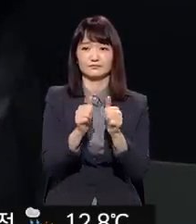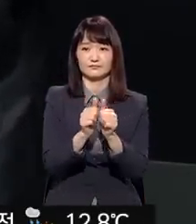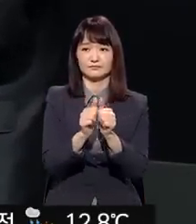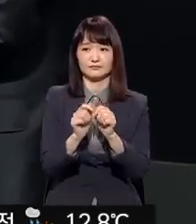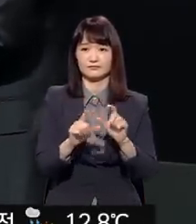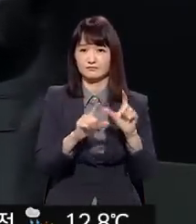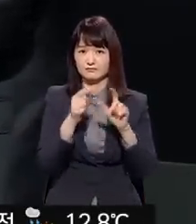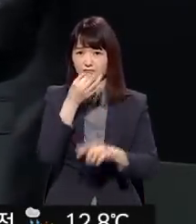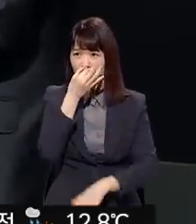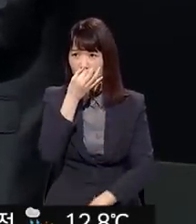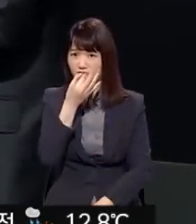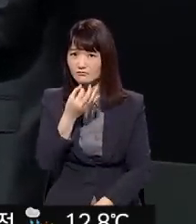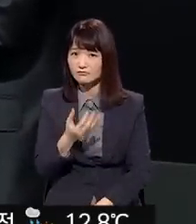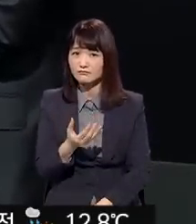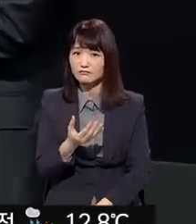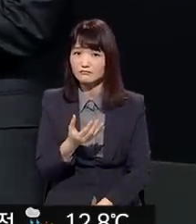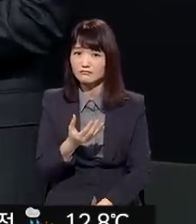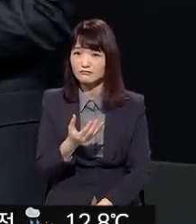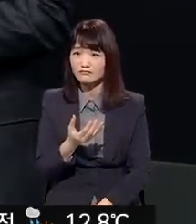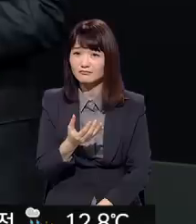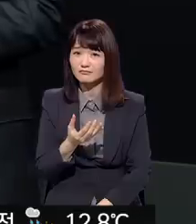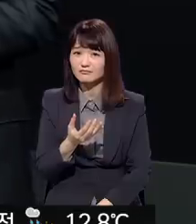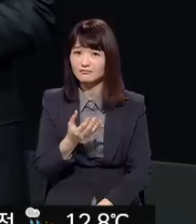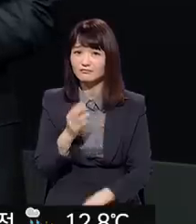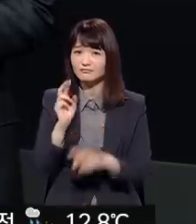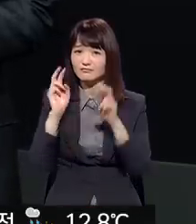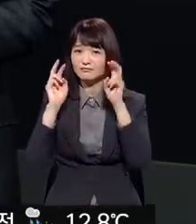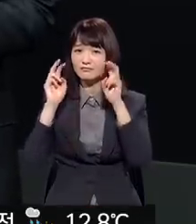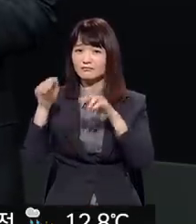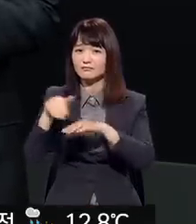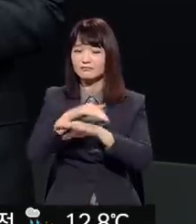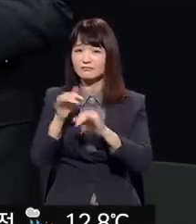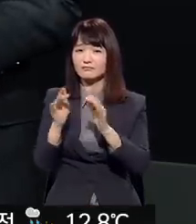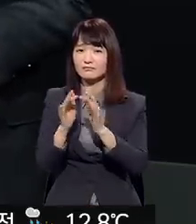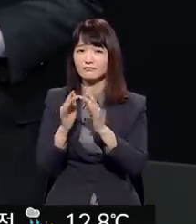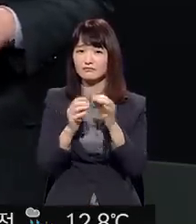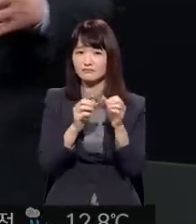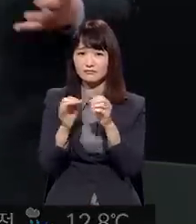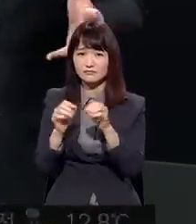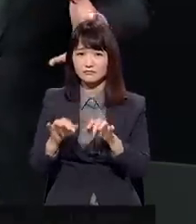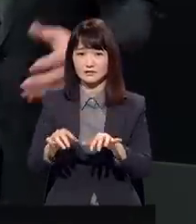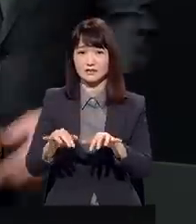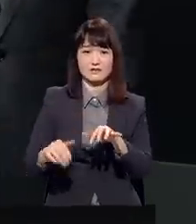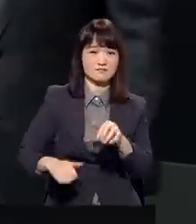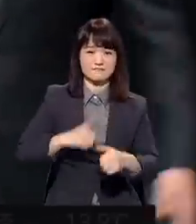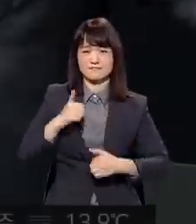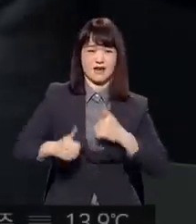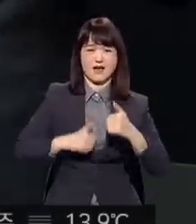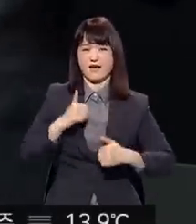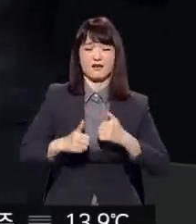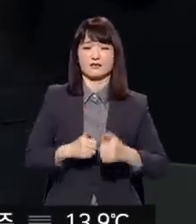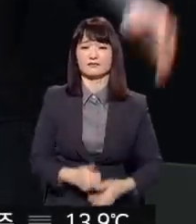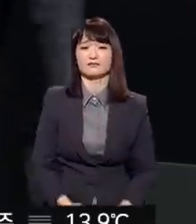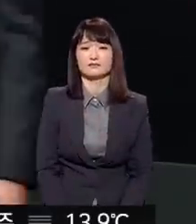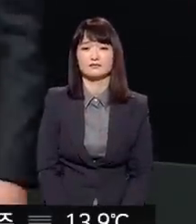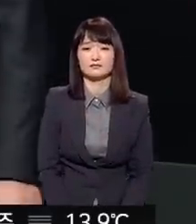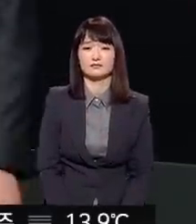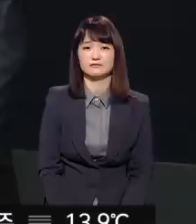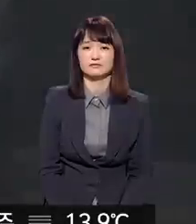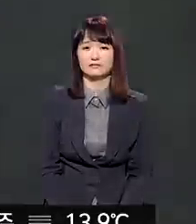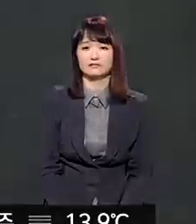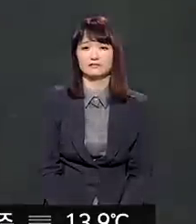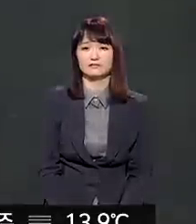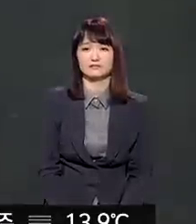남자로 살기 힘들다. 한 직장인 커뮤니티에 올라온 글이 공분을 사고 있는데요. 함께 보시죠.